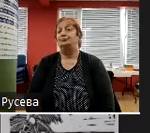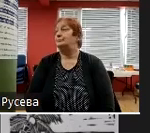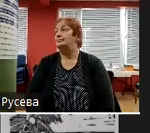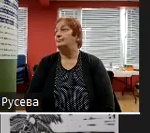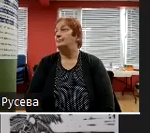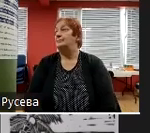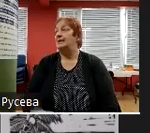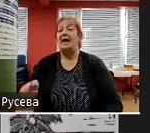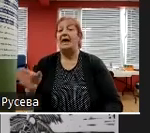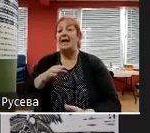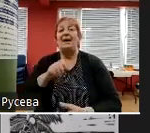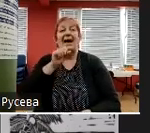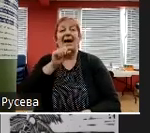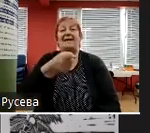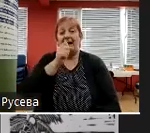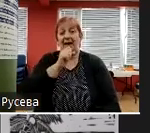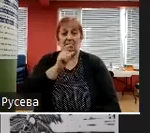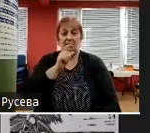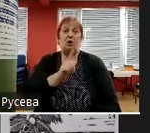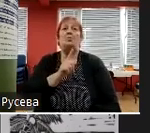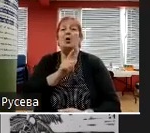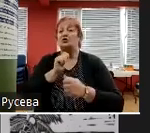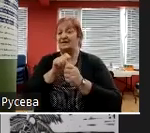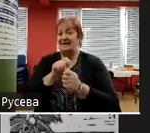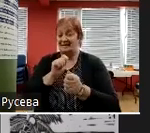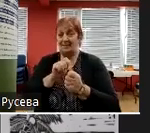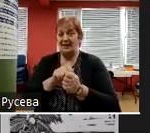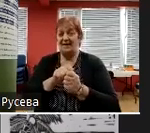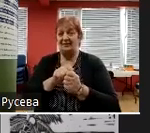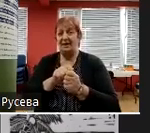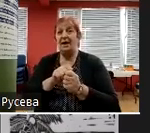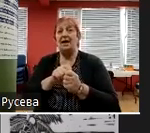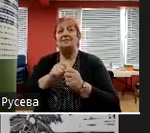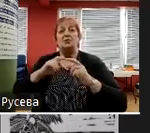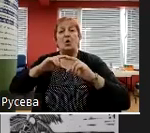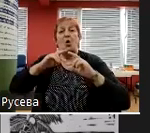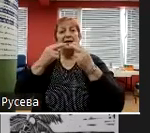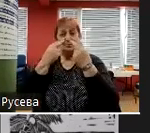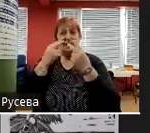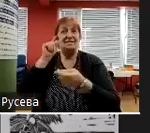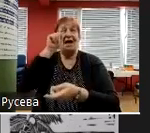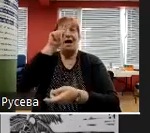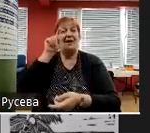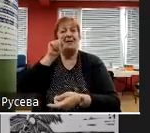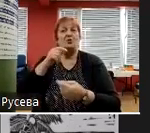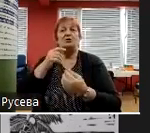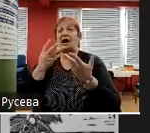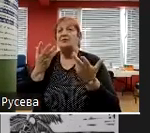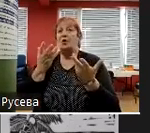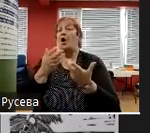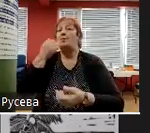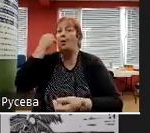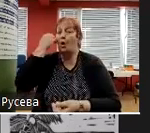И пак за анкетата, която може да се проведе, да се наблегне на въпроси, какво е било